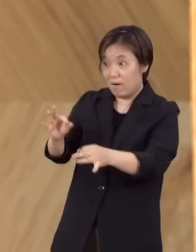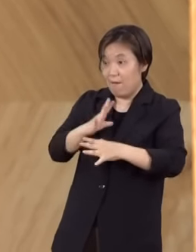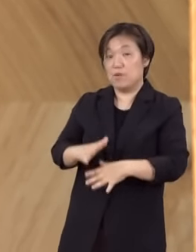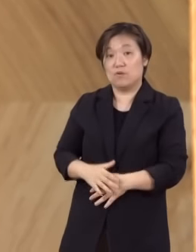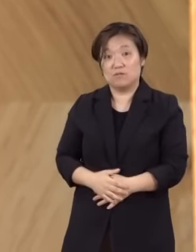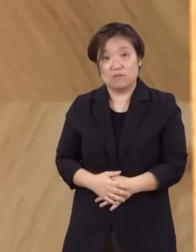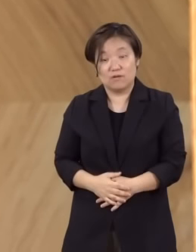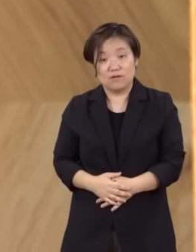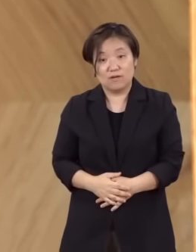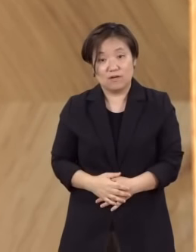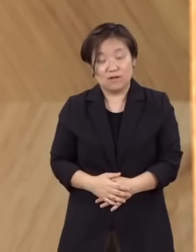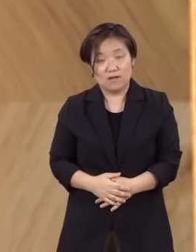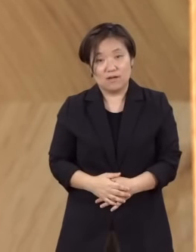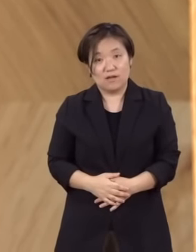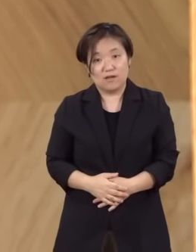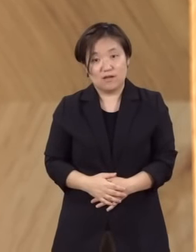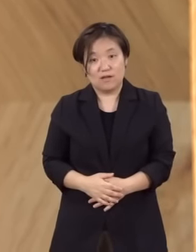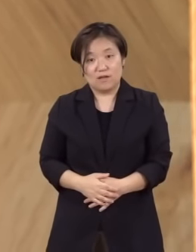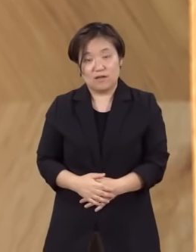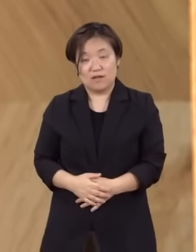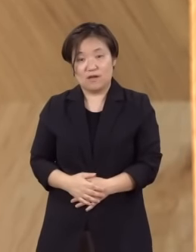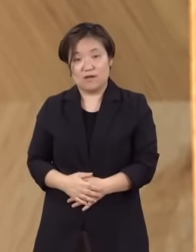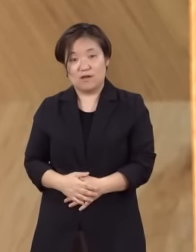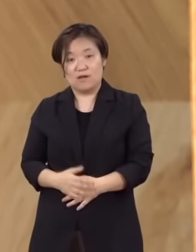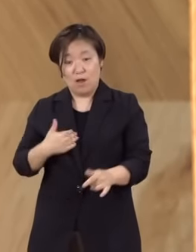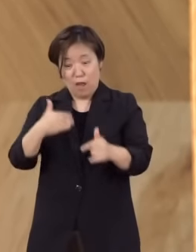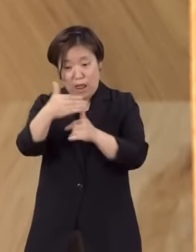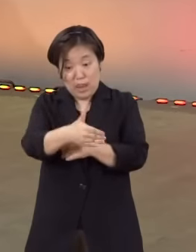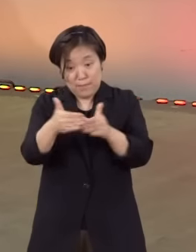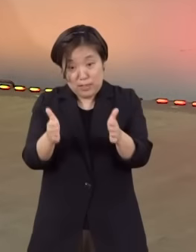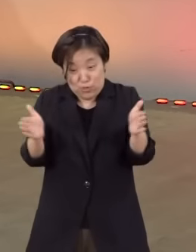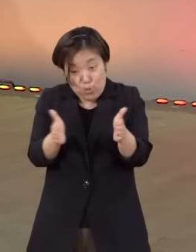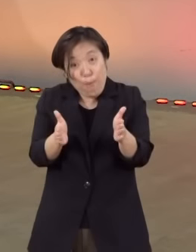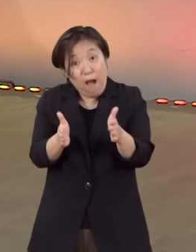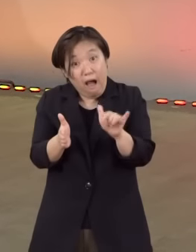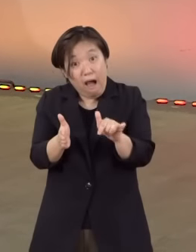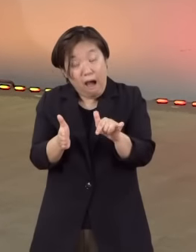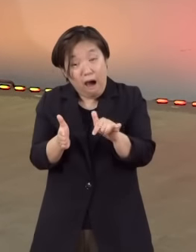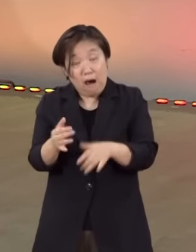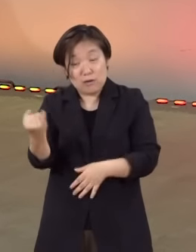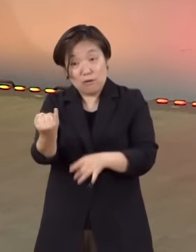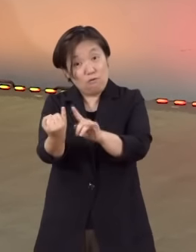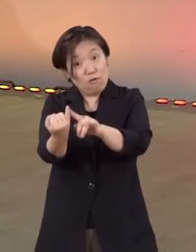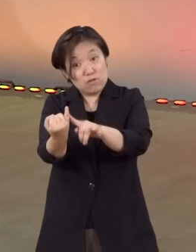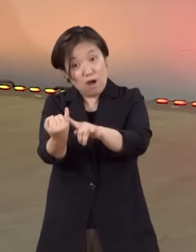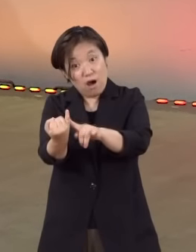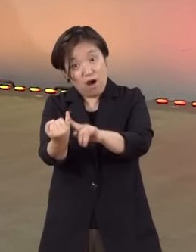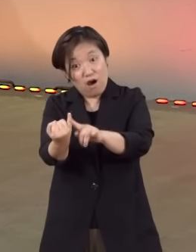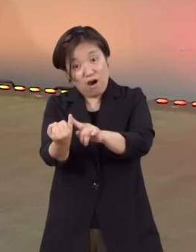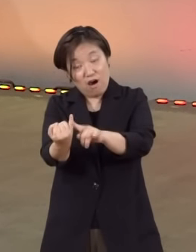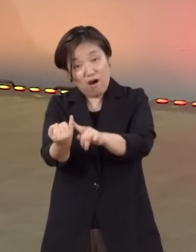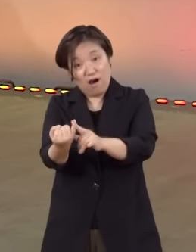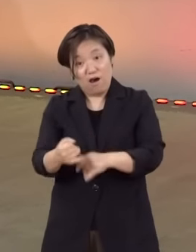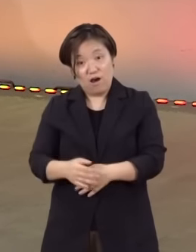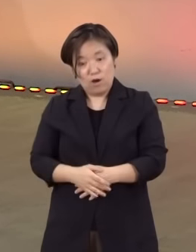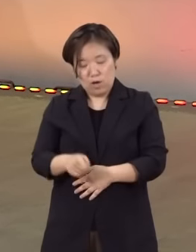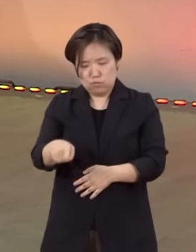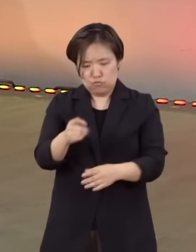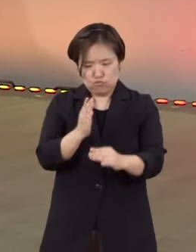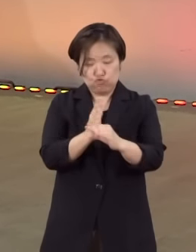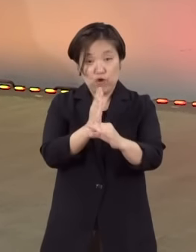성인네 명이 타며 꽉 차는 공간 정도인데요 그 여성분이 엘리베이터 중간쯤에